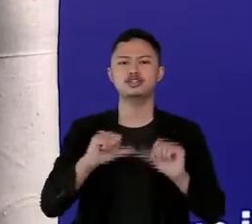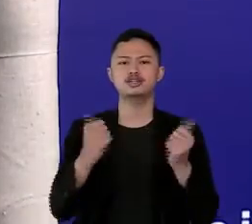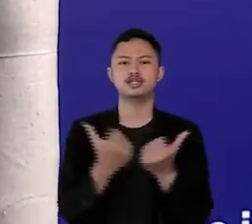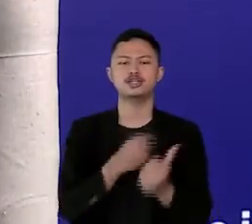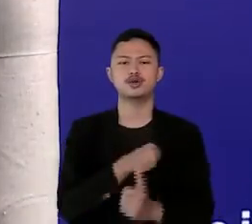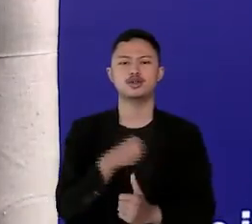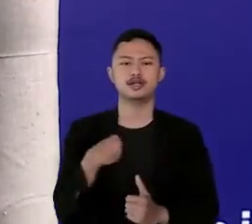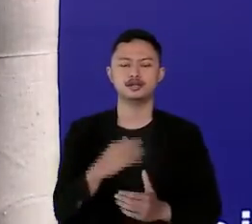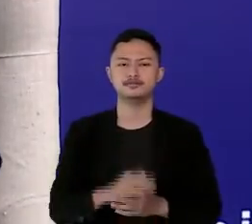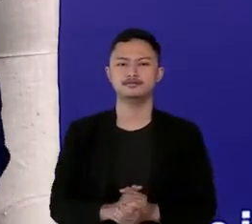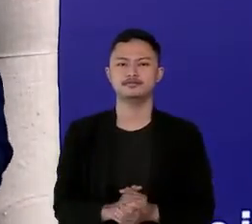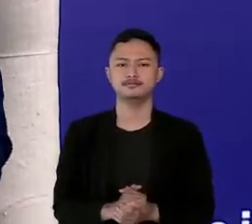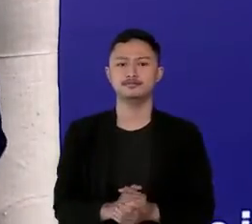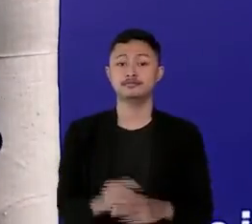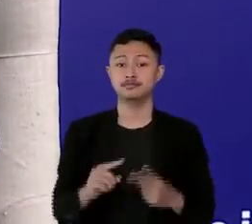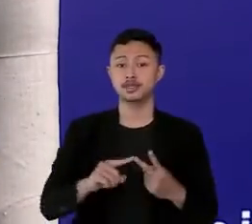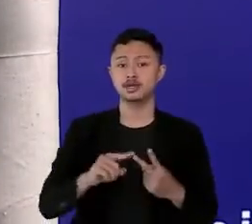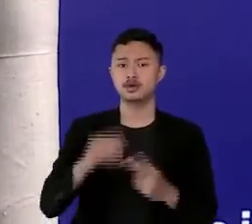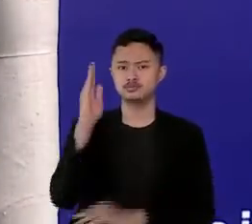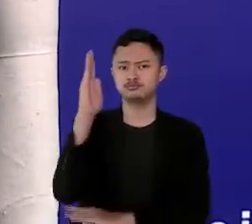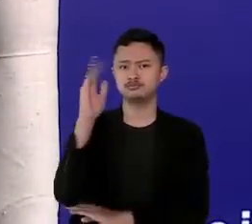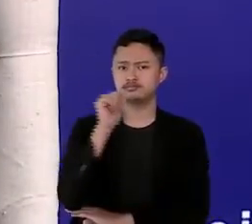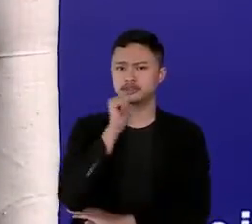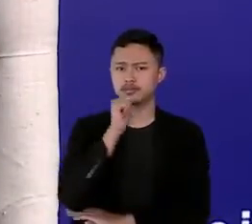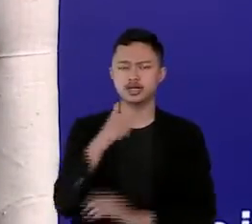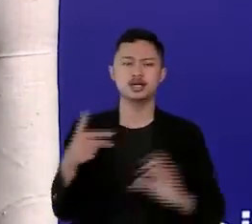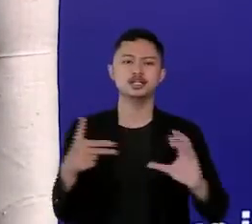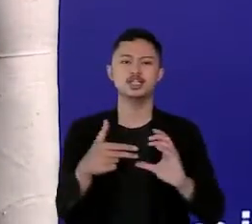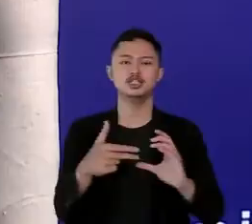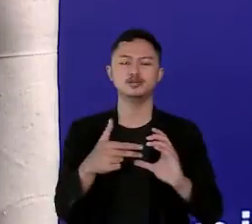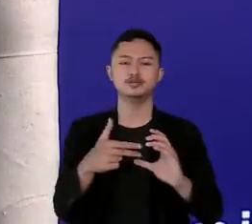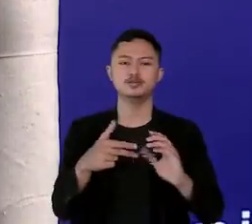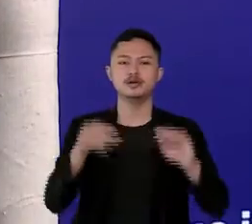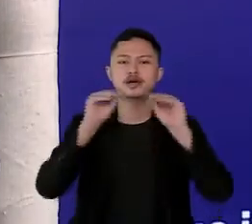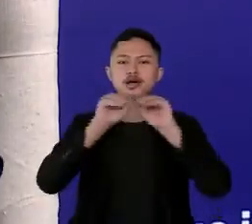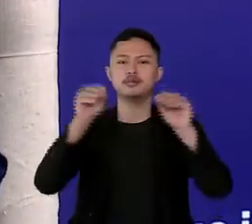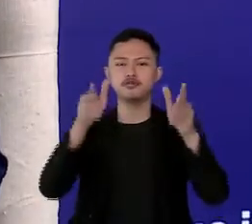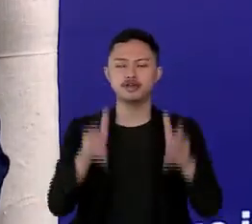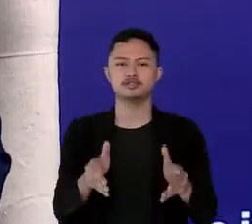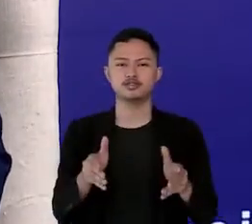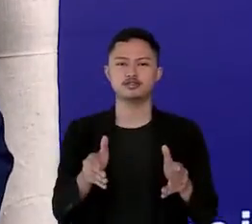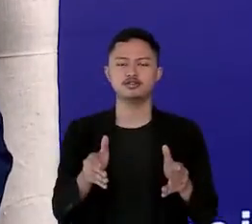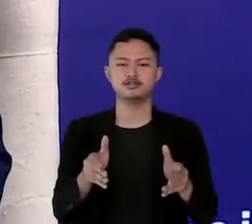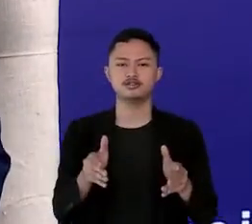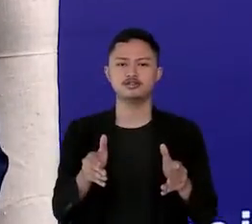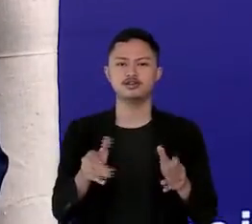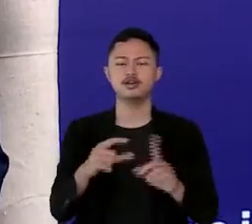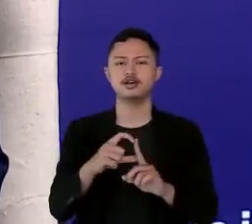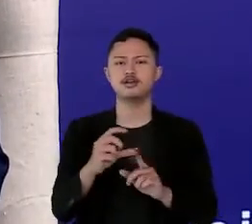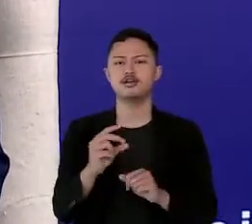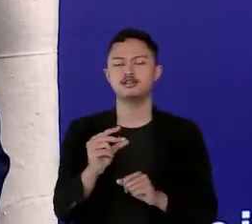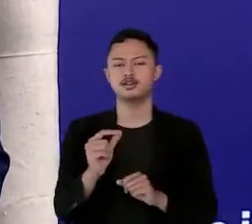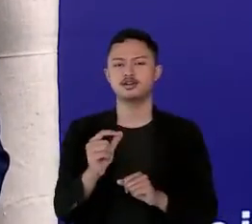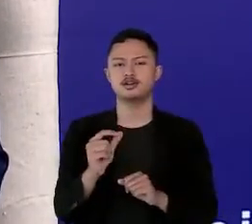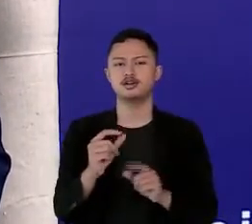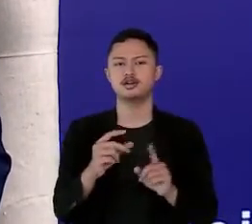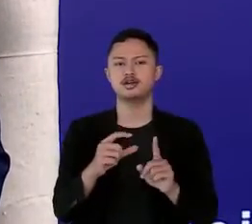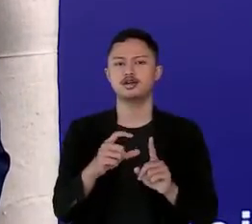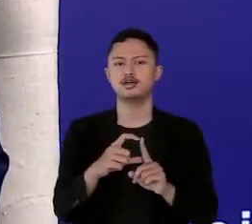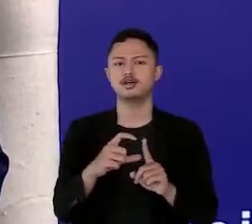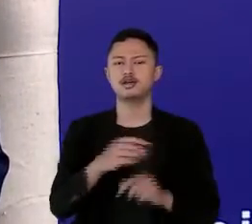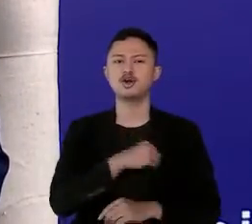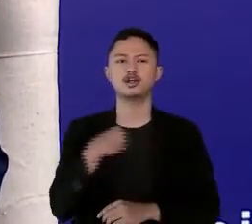tersambung melalui ha video conference yaitu Profesor Doktor dokter hewan igusti Ngurah KD